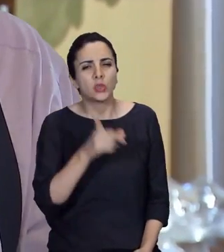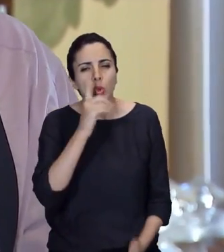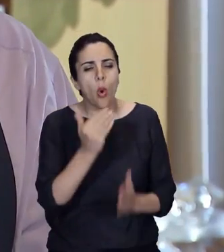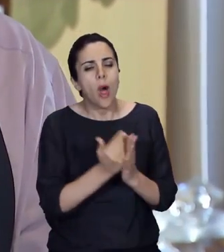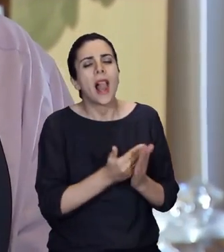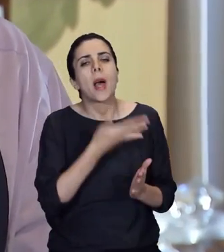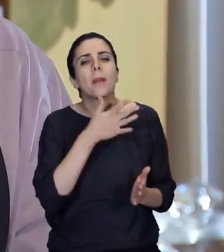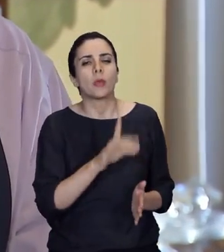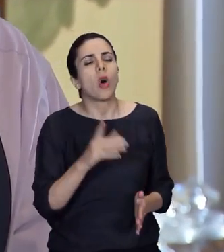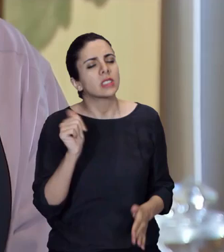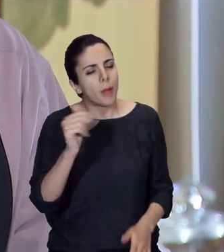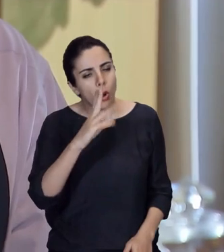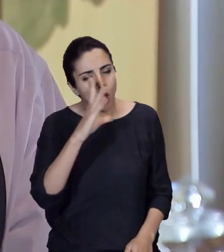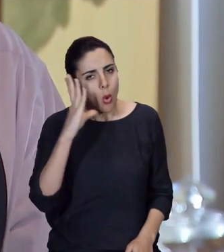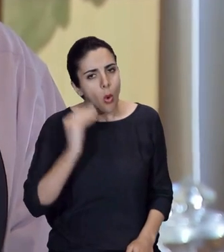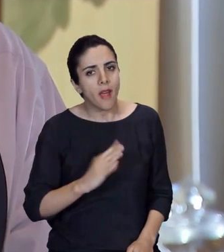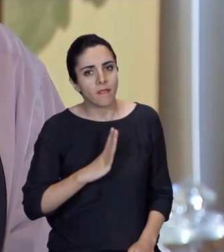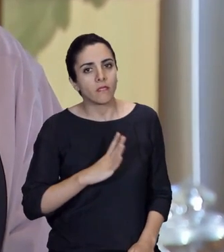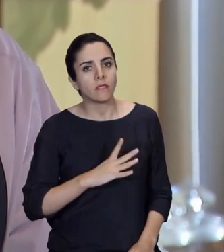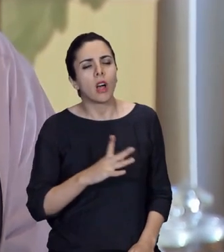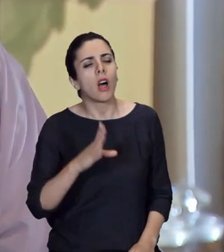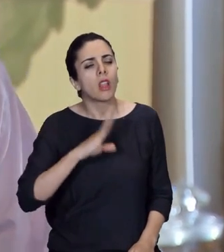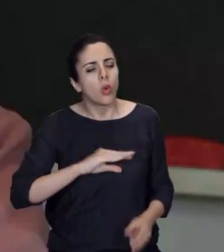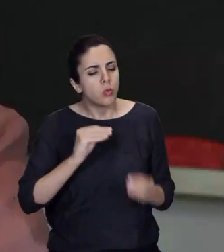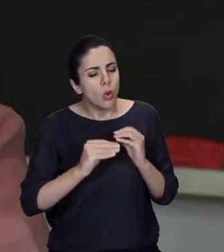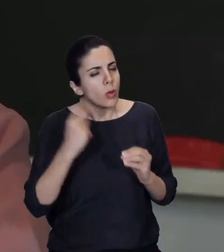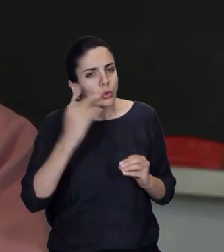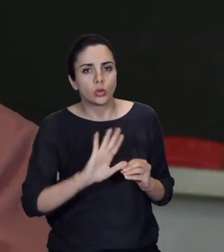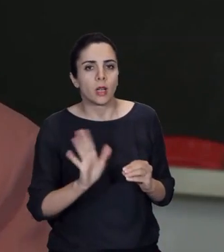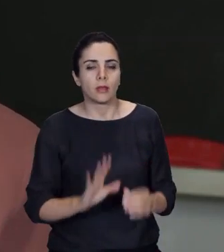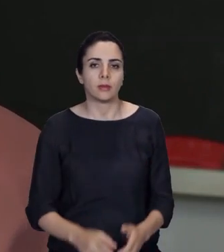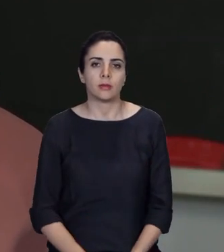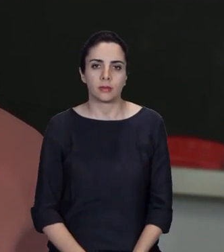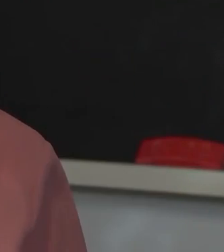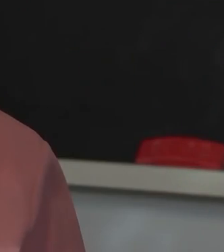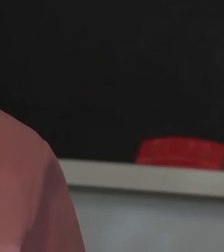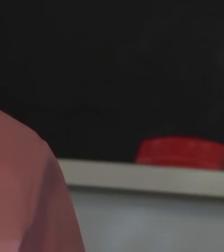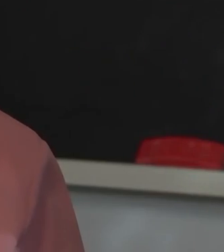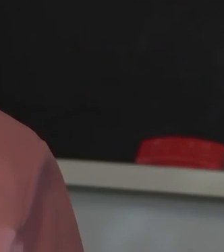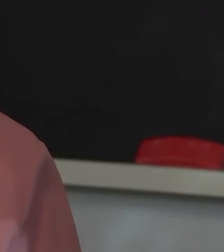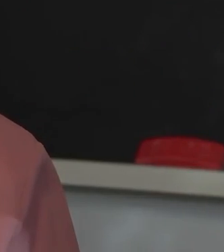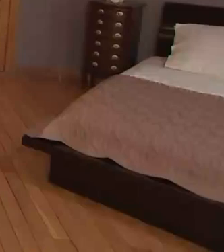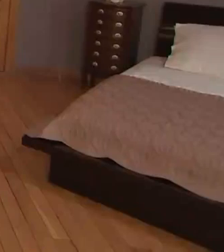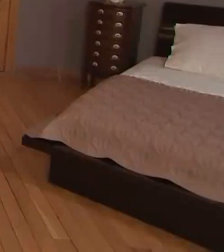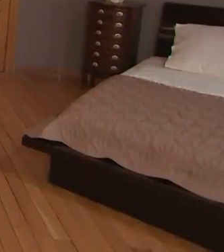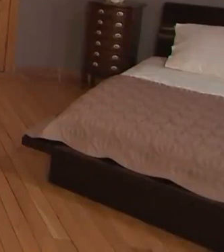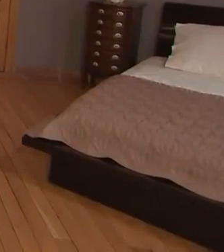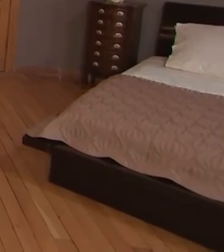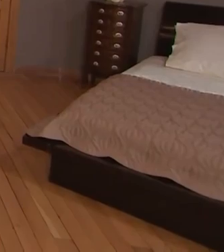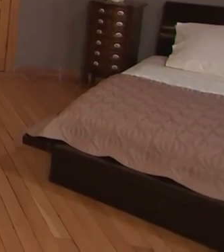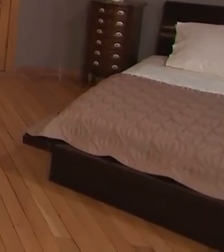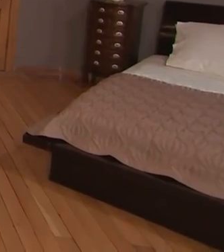usulleri bilmiyor Hediye. Öğrenecek. Sen kendine dert etme. Gülümsedi Hediye. Arkadaki panoya çocuk çizimi resimler asılı.